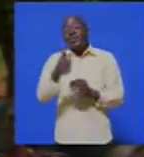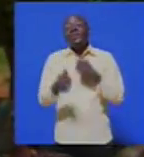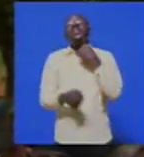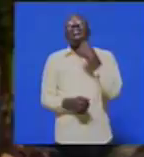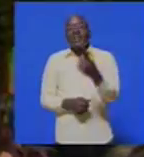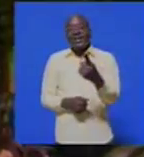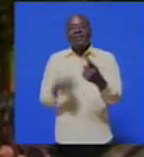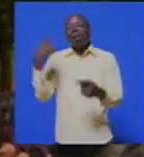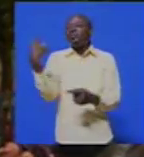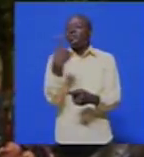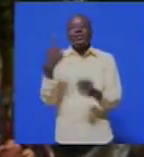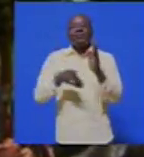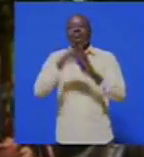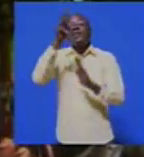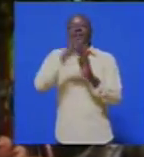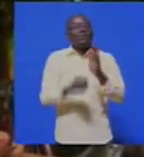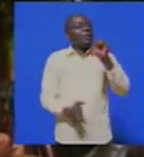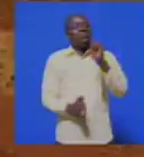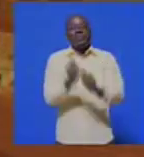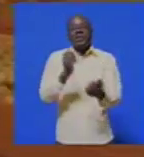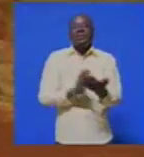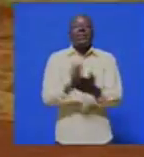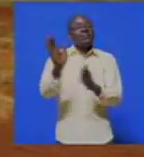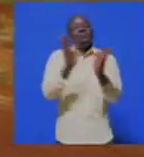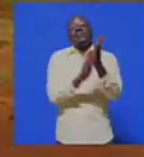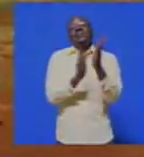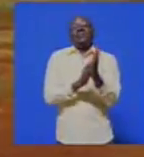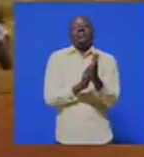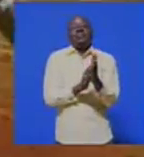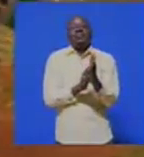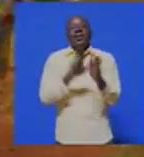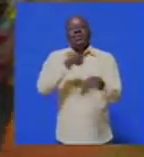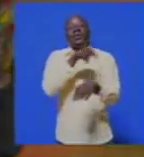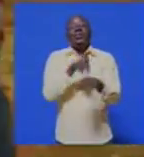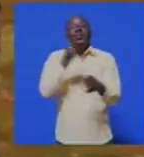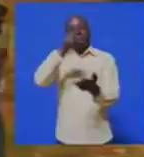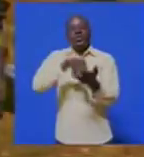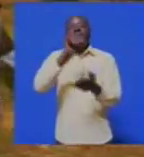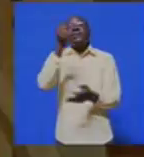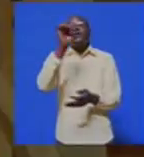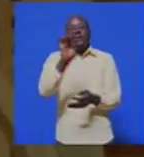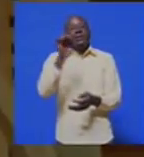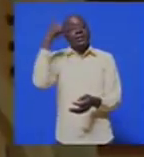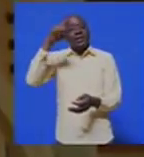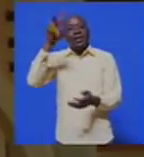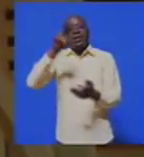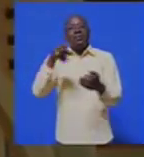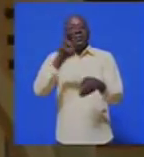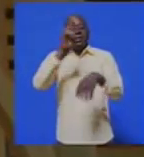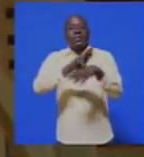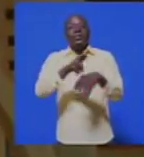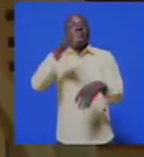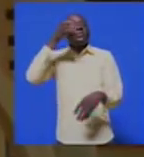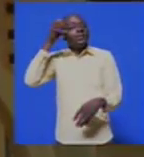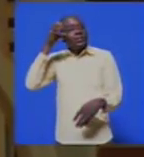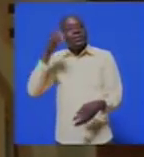le développement du pays peut passer par ces établissements. Pour la période 2017, la République de Chine-Taïwan a alloué une enveloppe de